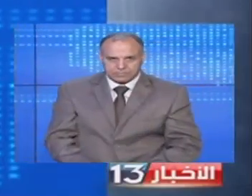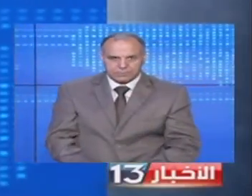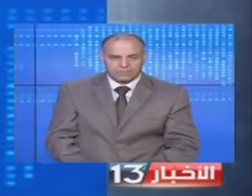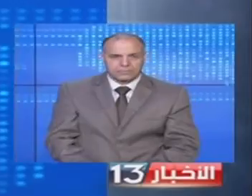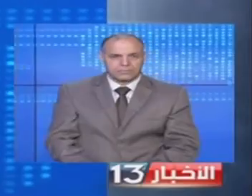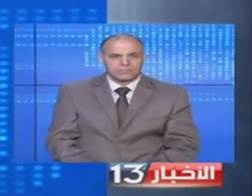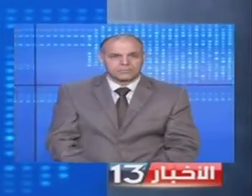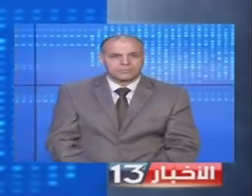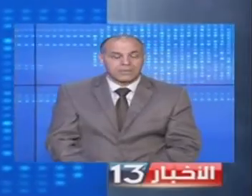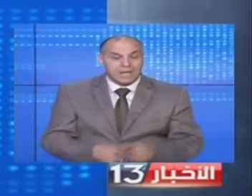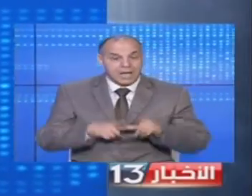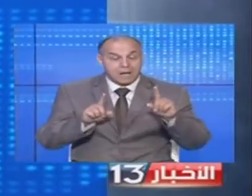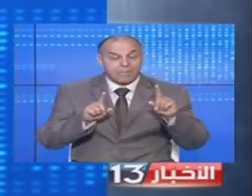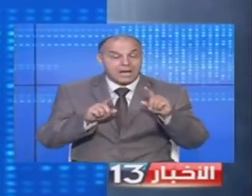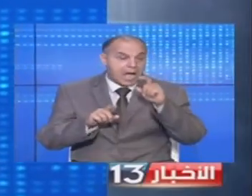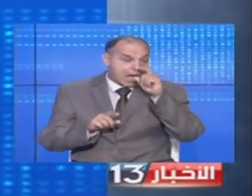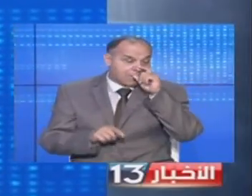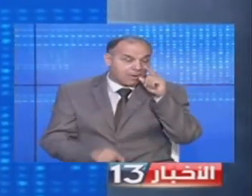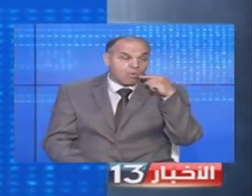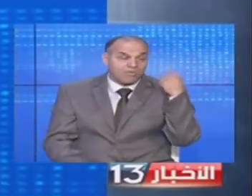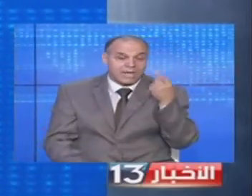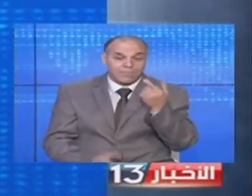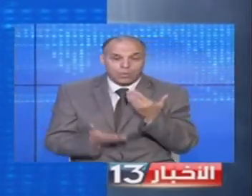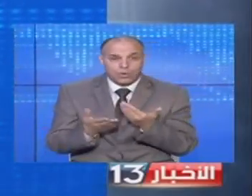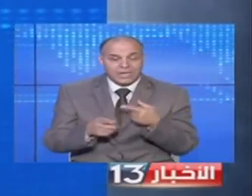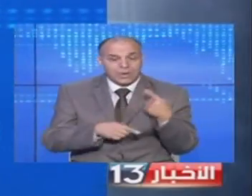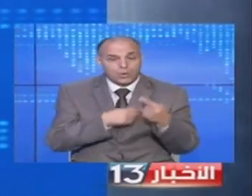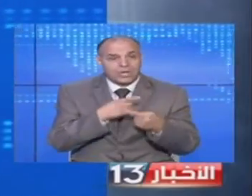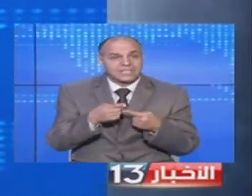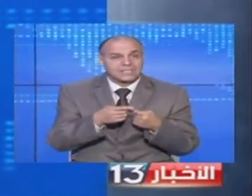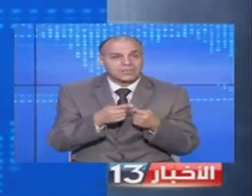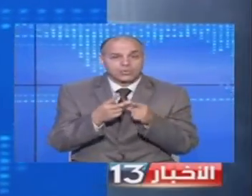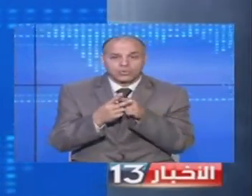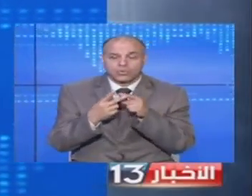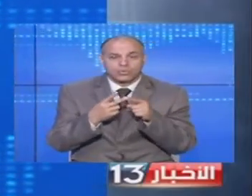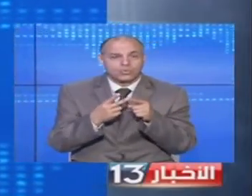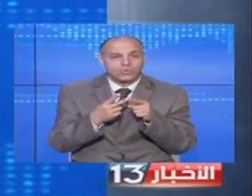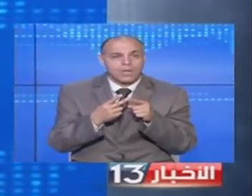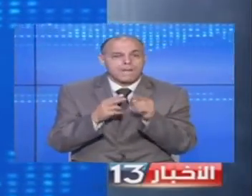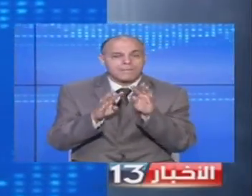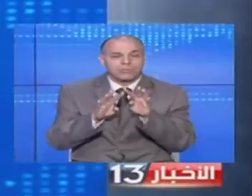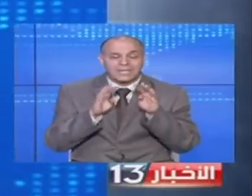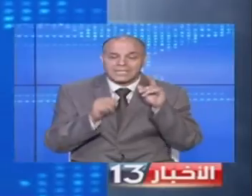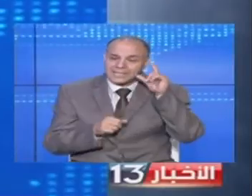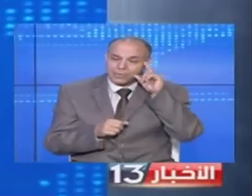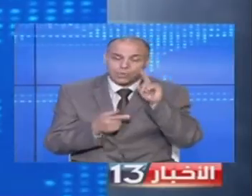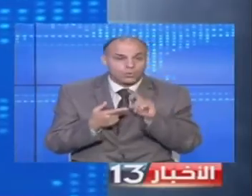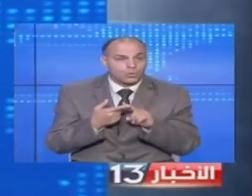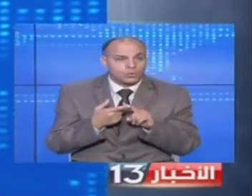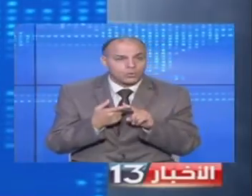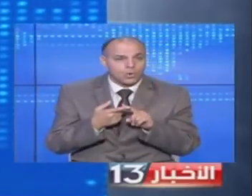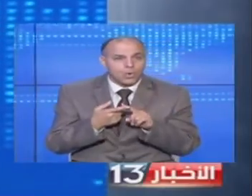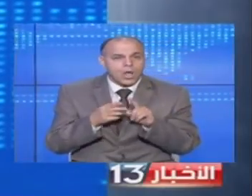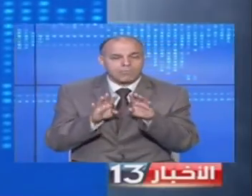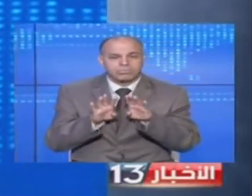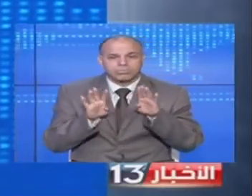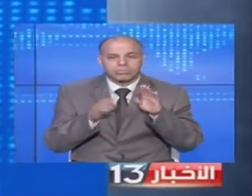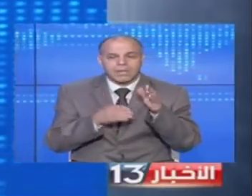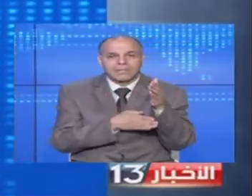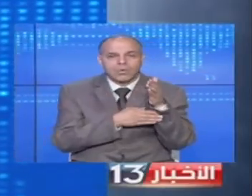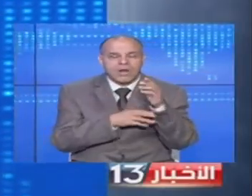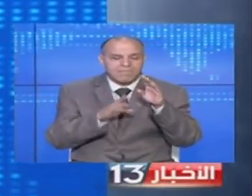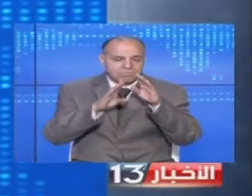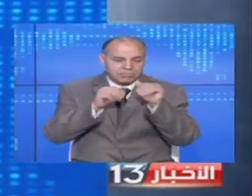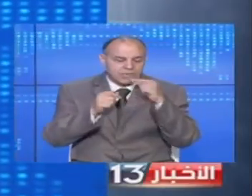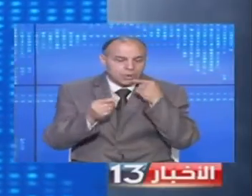في اخبارنا العربيه والدوليه يواصل وفدا من مجلس النواب الليبي والمجلس الاعلى للدوله في